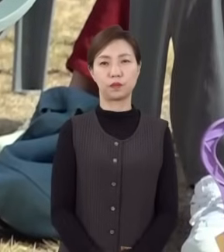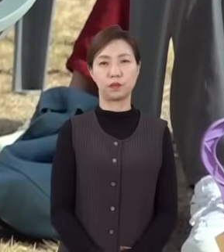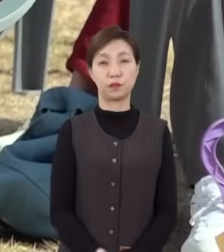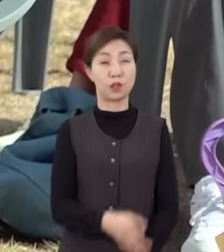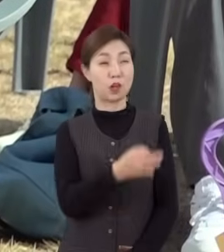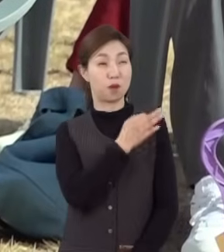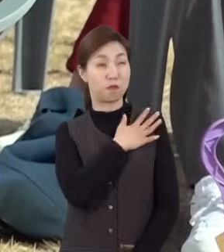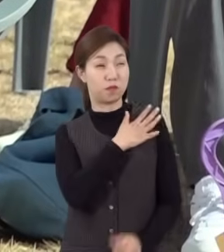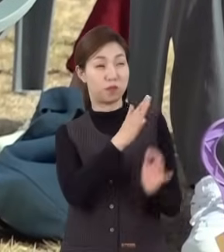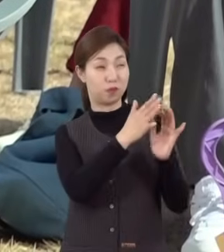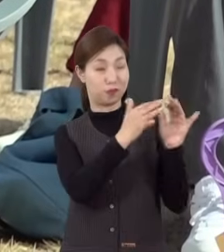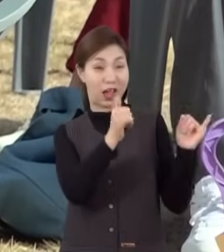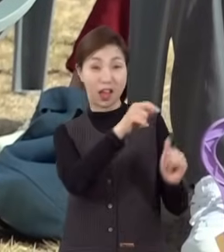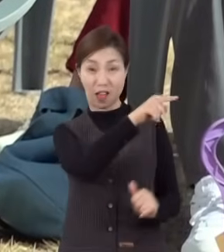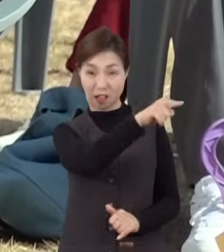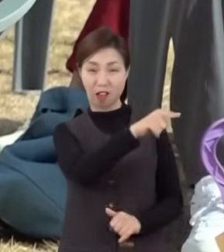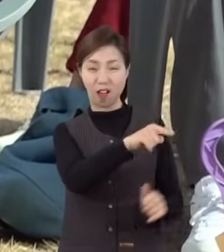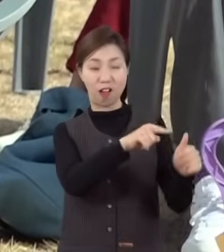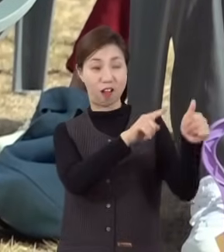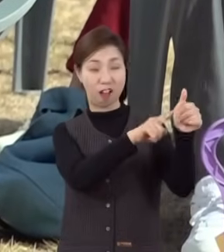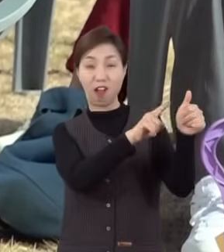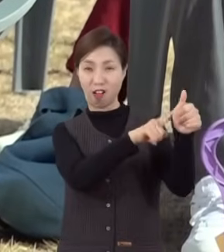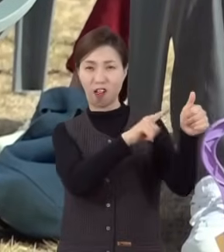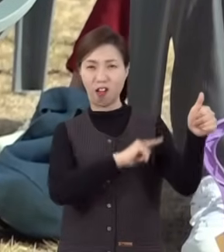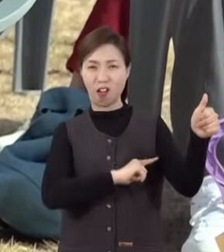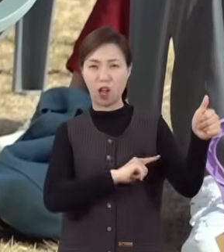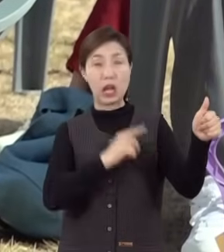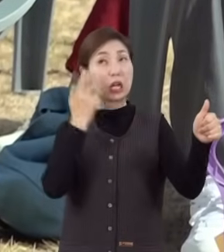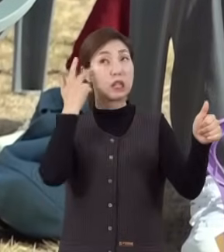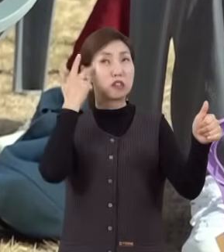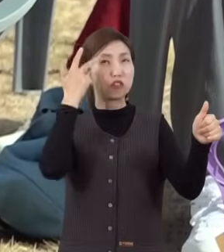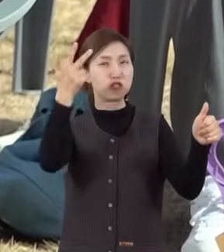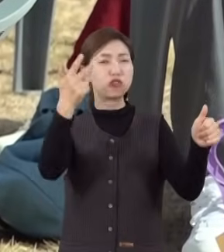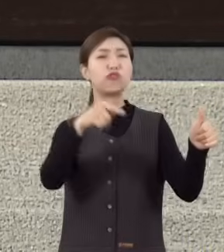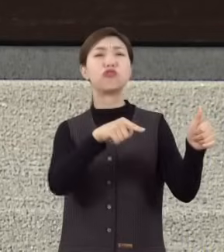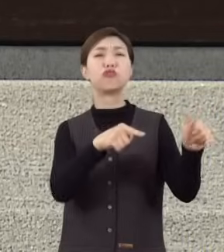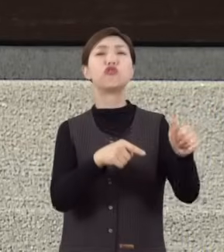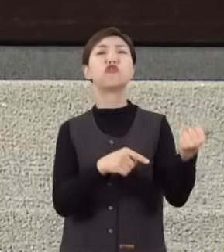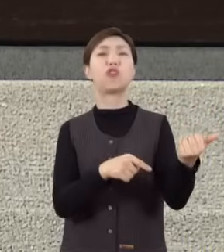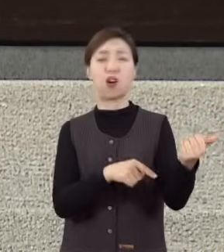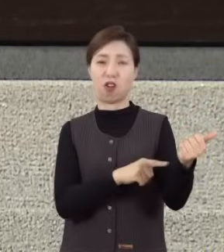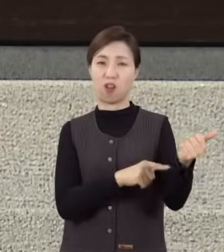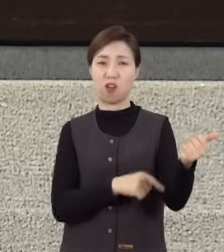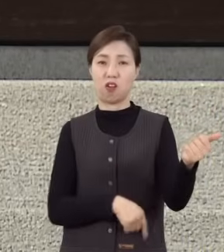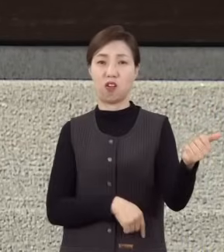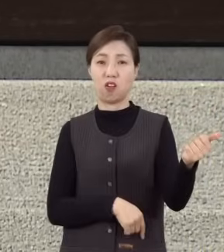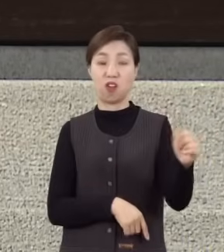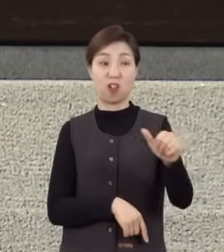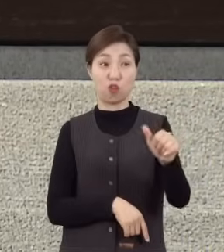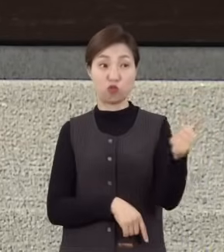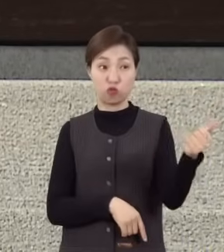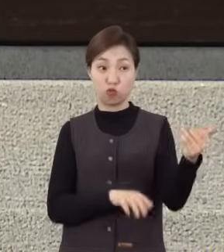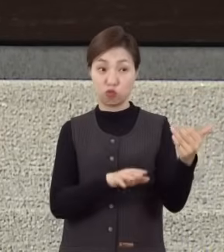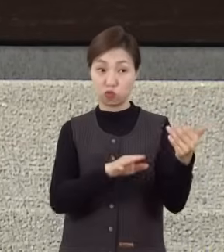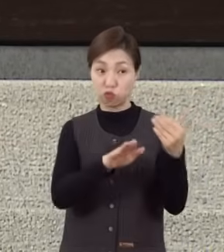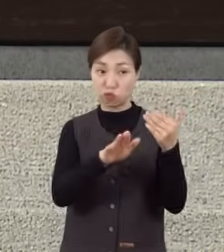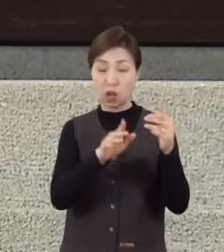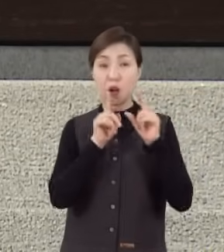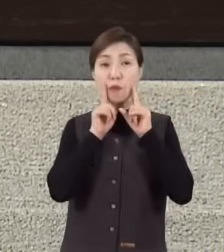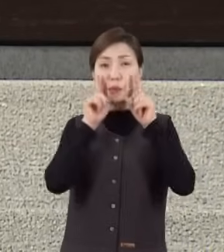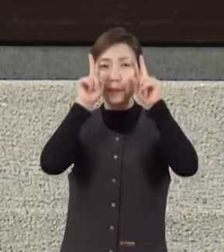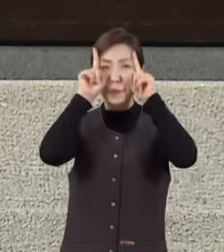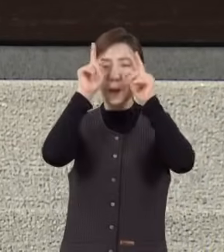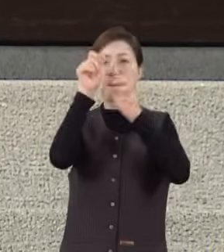저 사람은 7일 후에 목숨이 끊길 것이고 목숨이 닿은 뒤에 손살같이